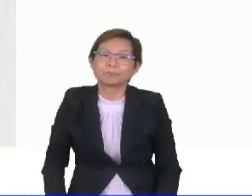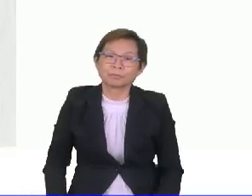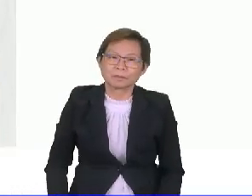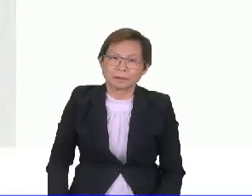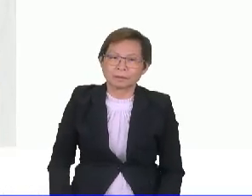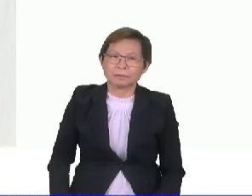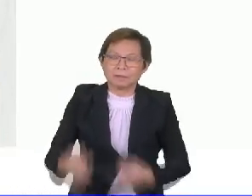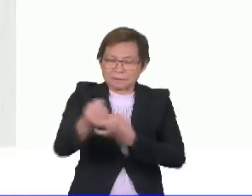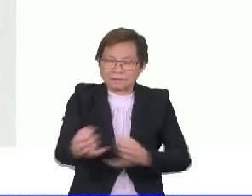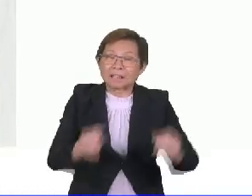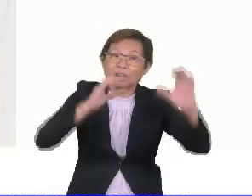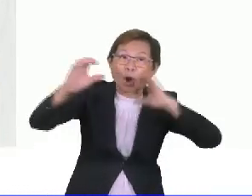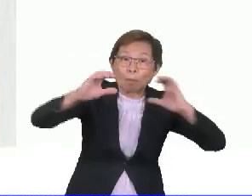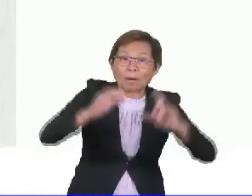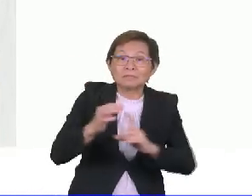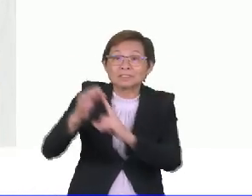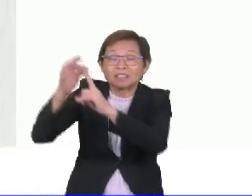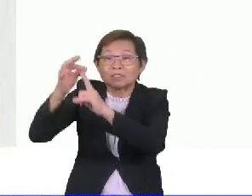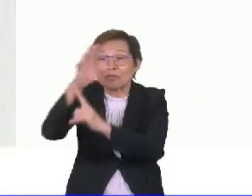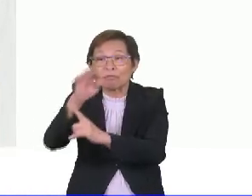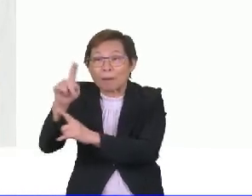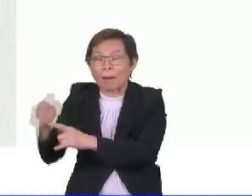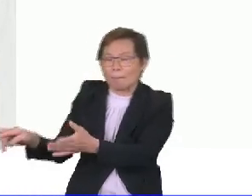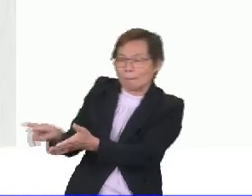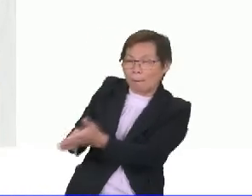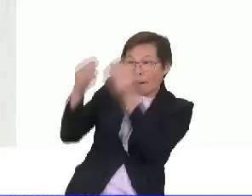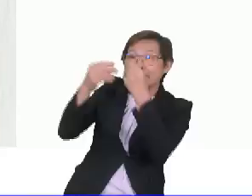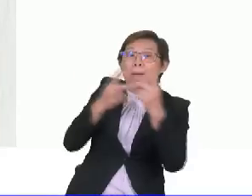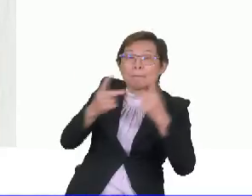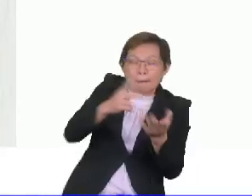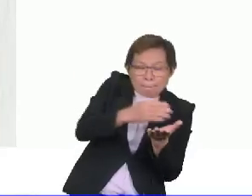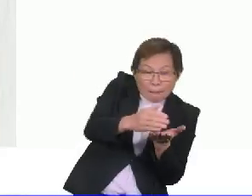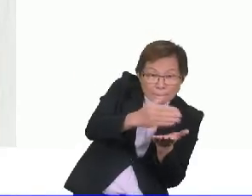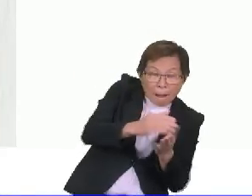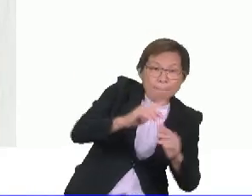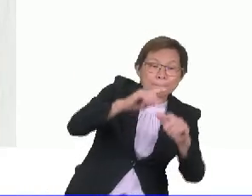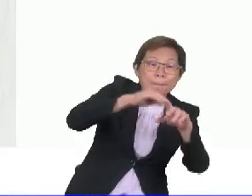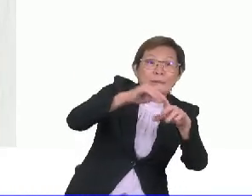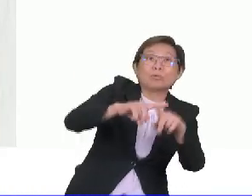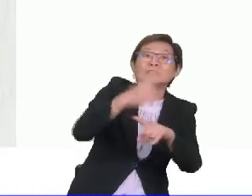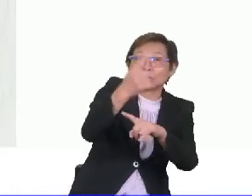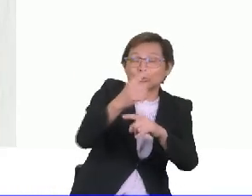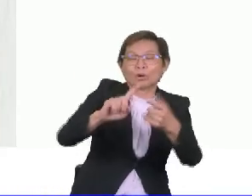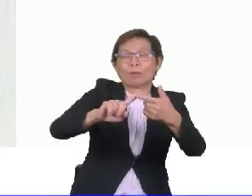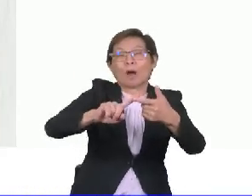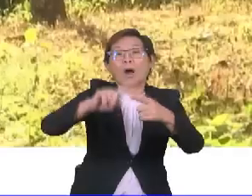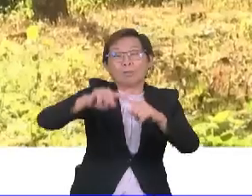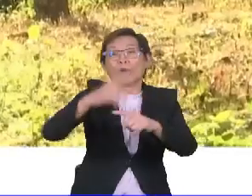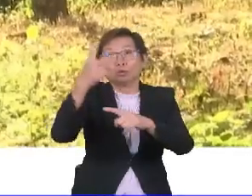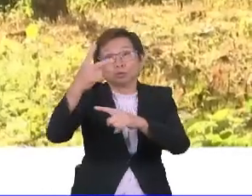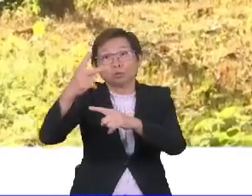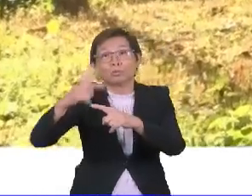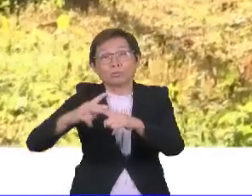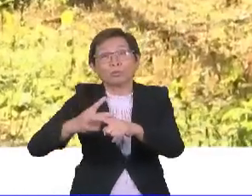jabatan komunikasi strategi felda dalam kenyataan berkata bayaran fasa pertama pada Januari serta kedua bulan depan masing-masing